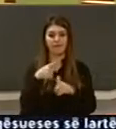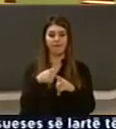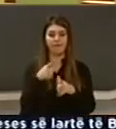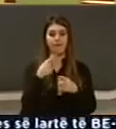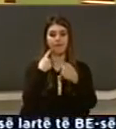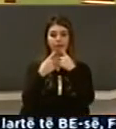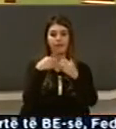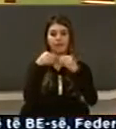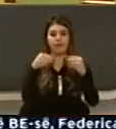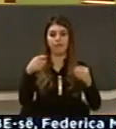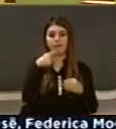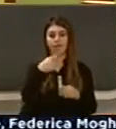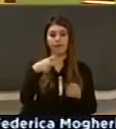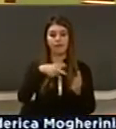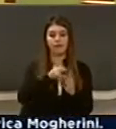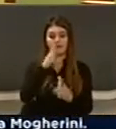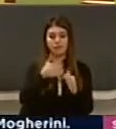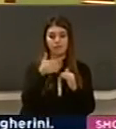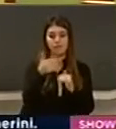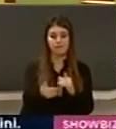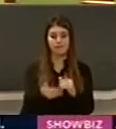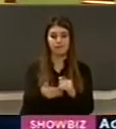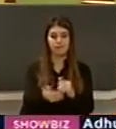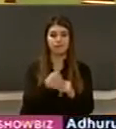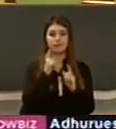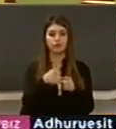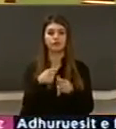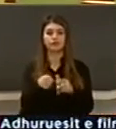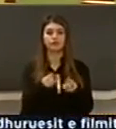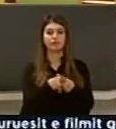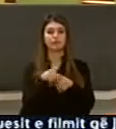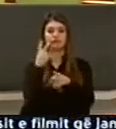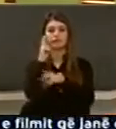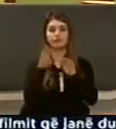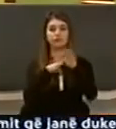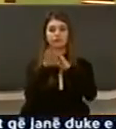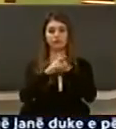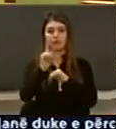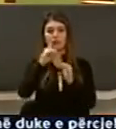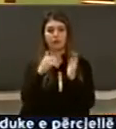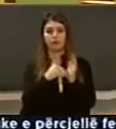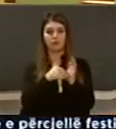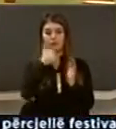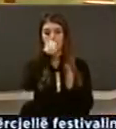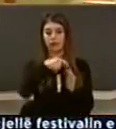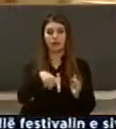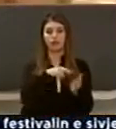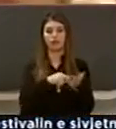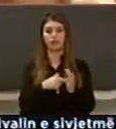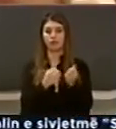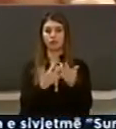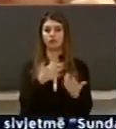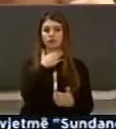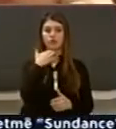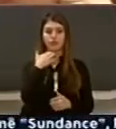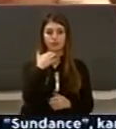thënë: 2015 nuk duhet të jetë viti i migrimit ilegal, meqense Kosova dhe qytetarët e saj kanë vizion tjetër.